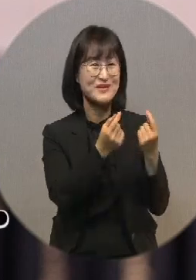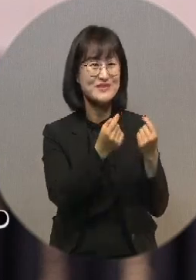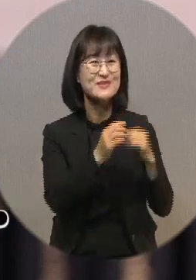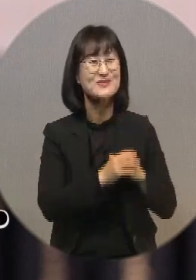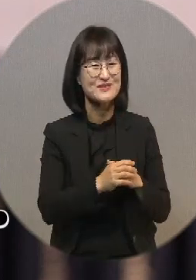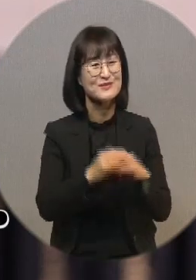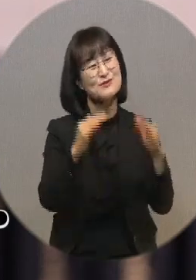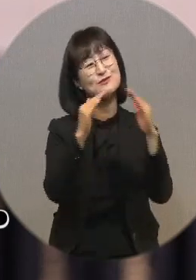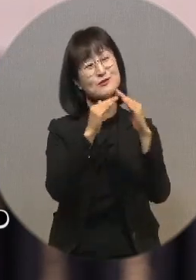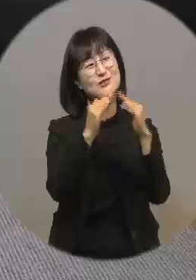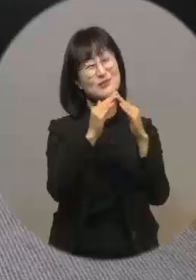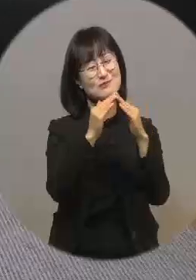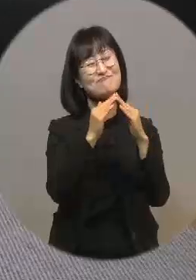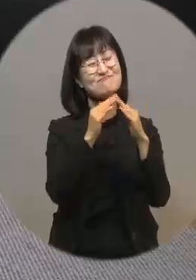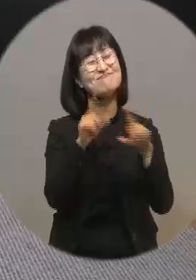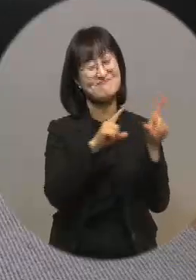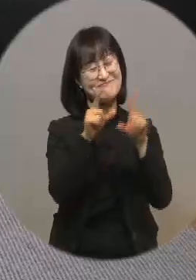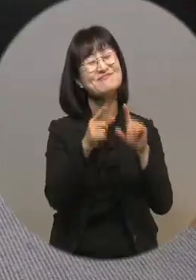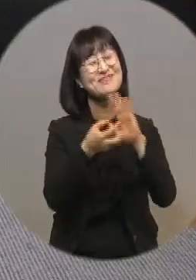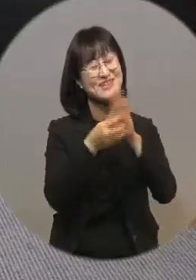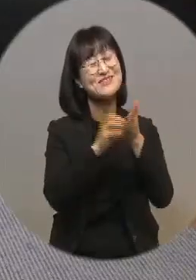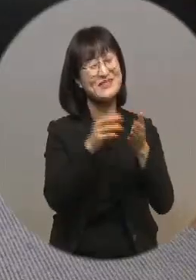집안도 중산층이고 그래가지고 이야.